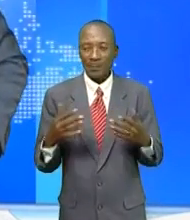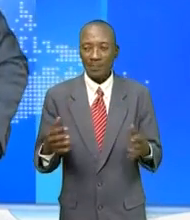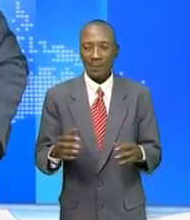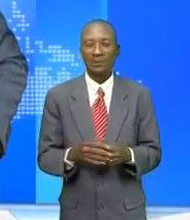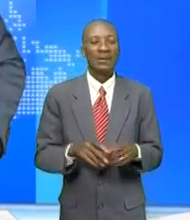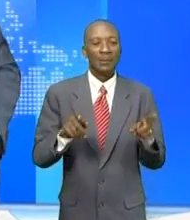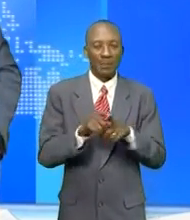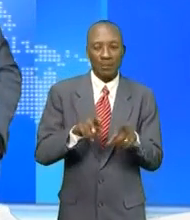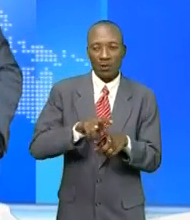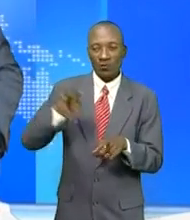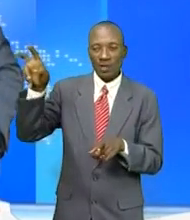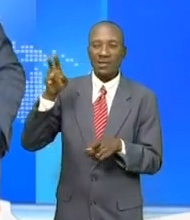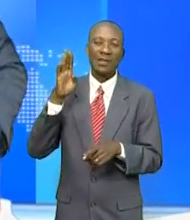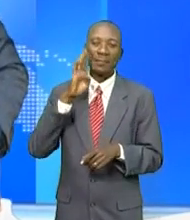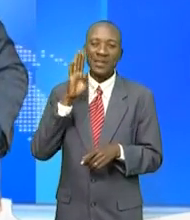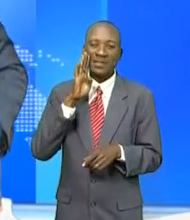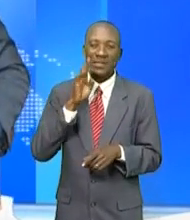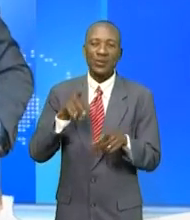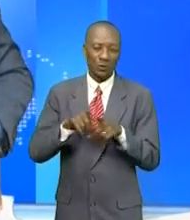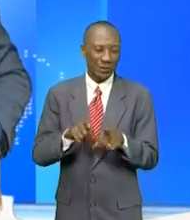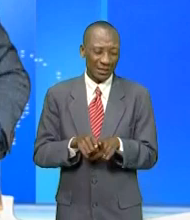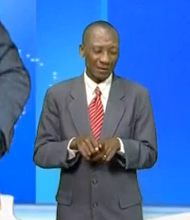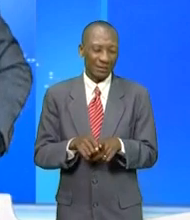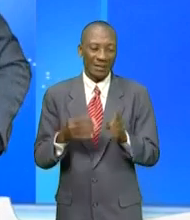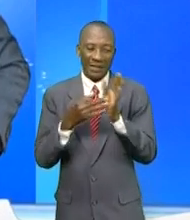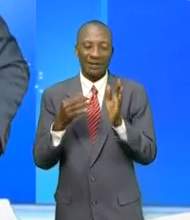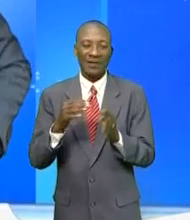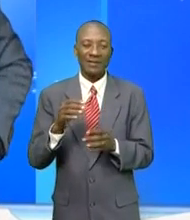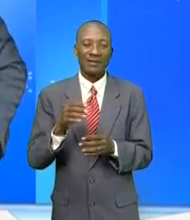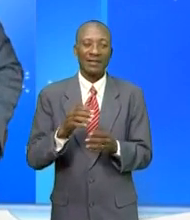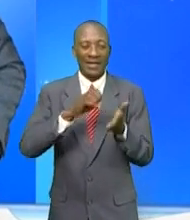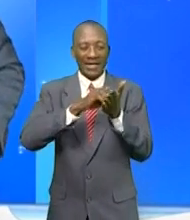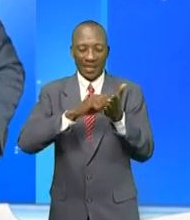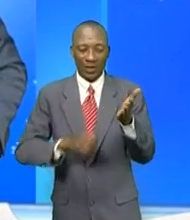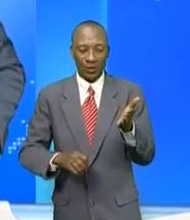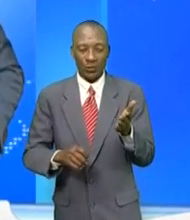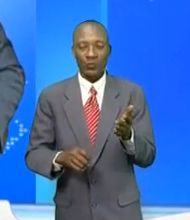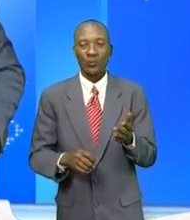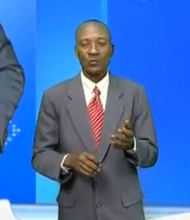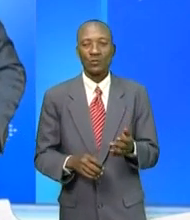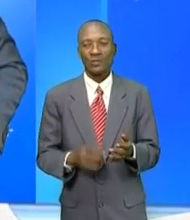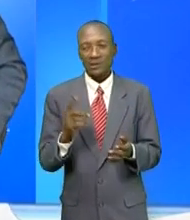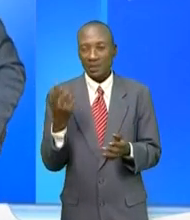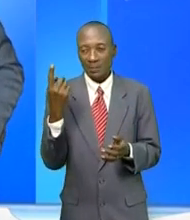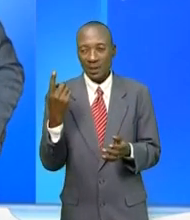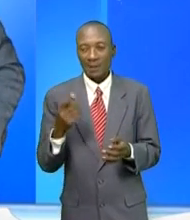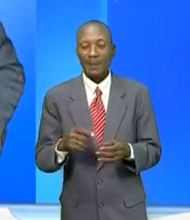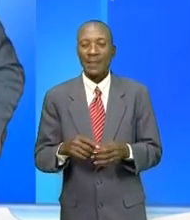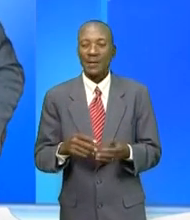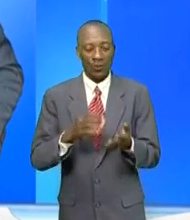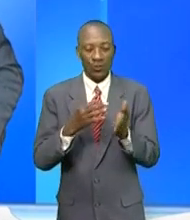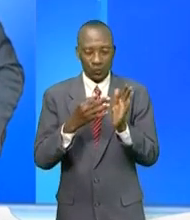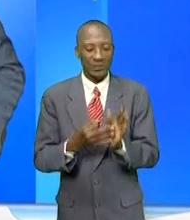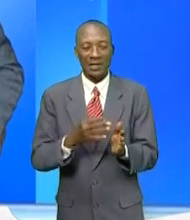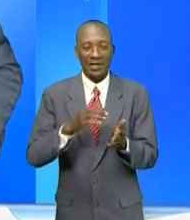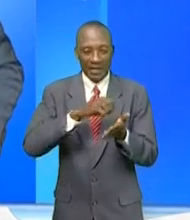Belgique coûteraient une moyenne de 90 € seulement. Une sérieuse option envisagée par le nouveau ministre de